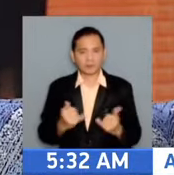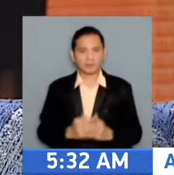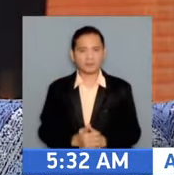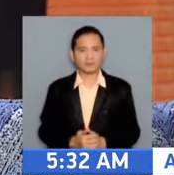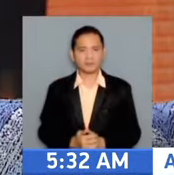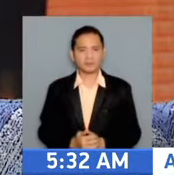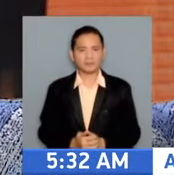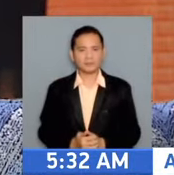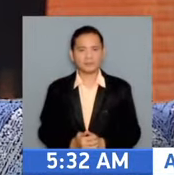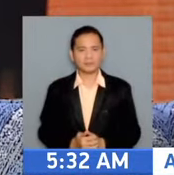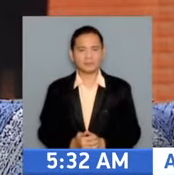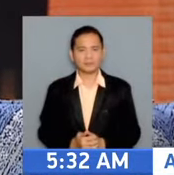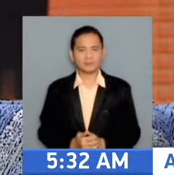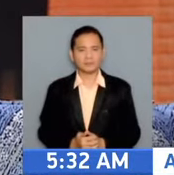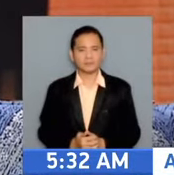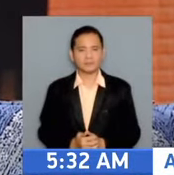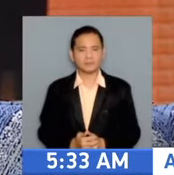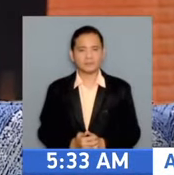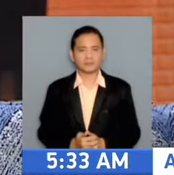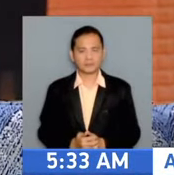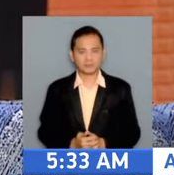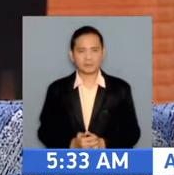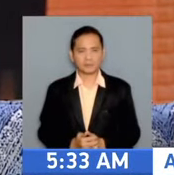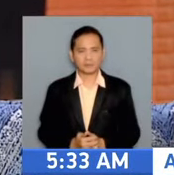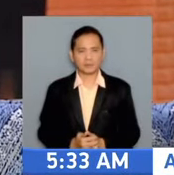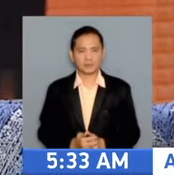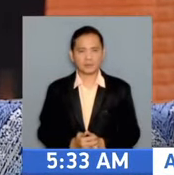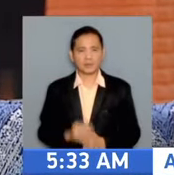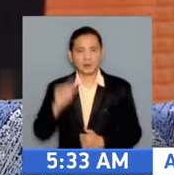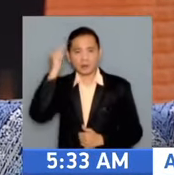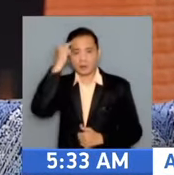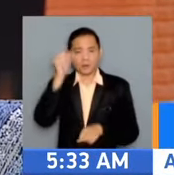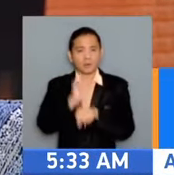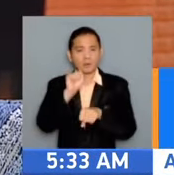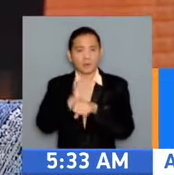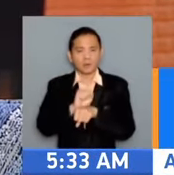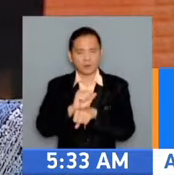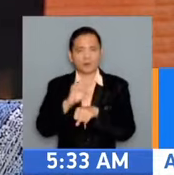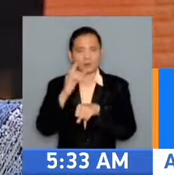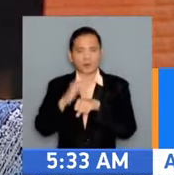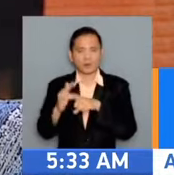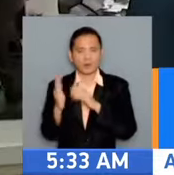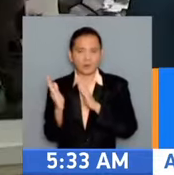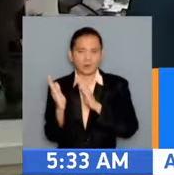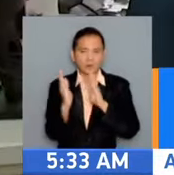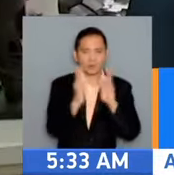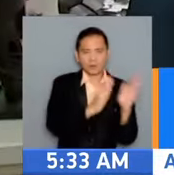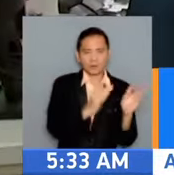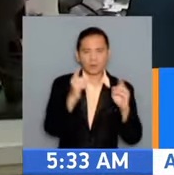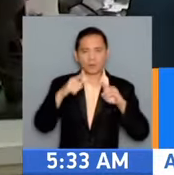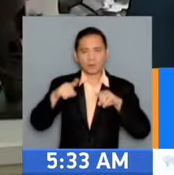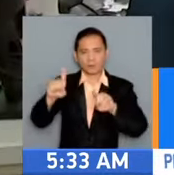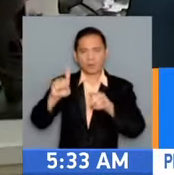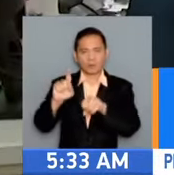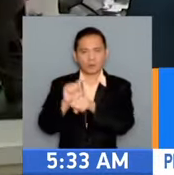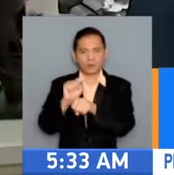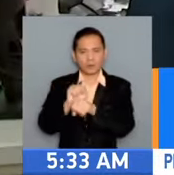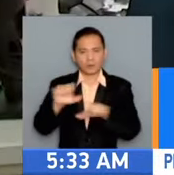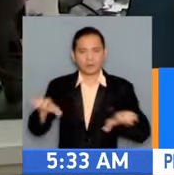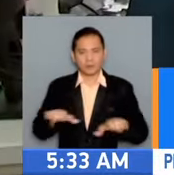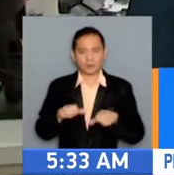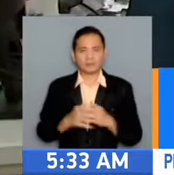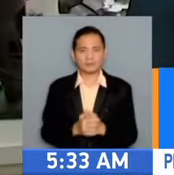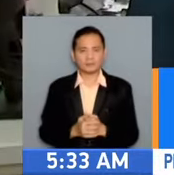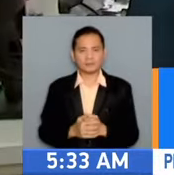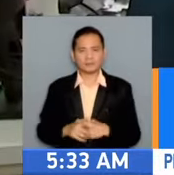Mas maaga na ang pasok sa mga lokal na pamahalaan dito sa Metro Manila simula sa Lunes, April 15. Alas 7 po ito ng umaga hanggang alas 4